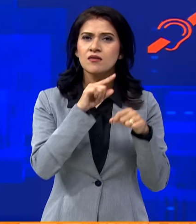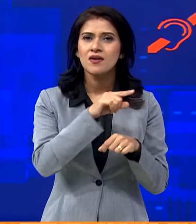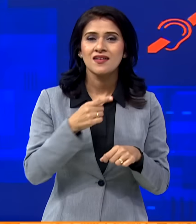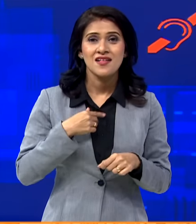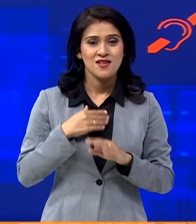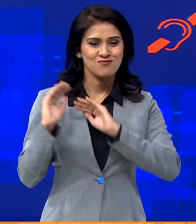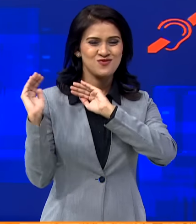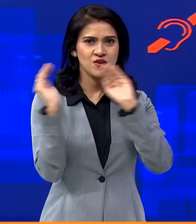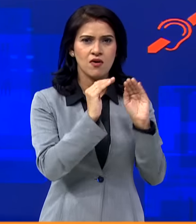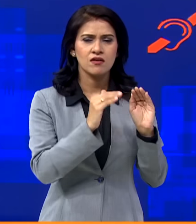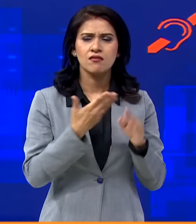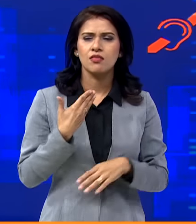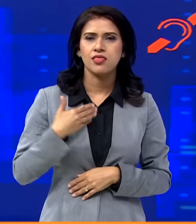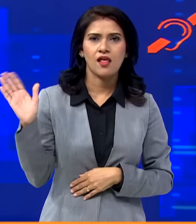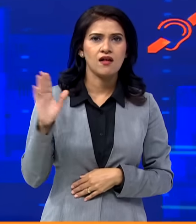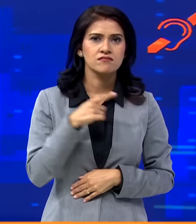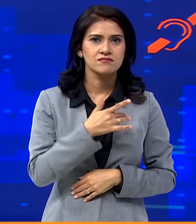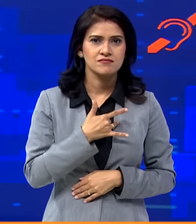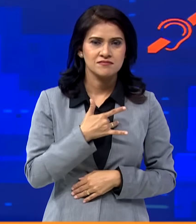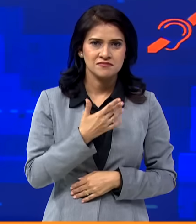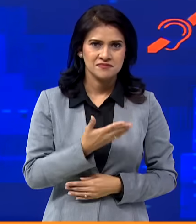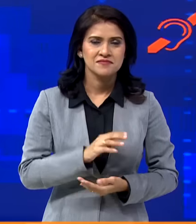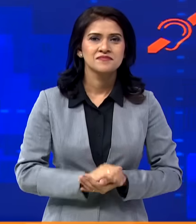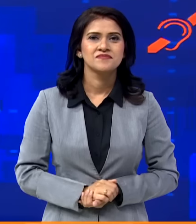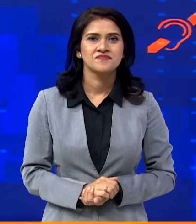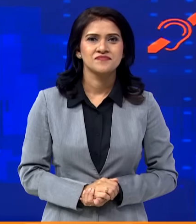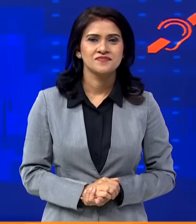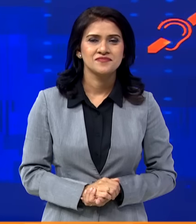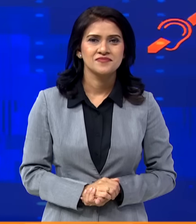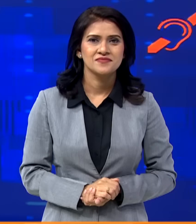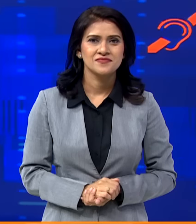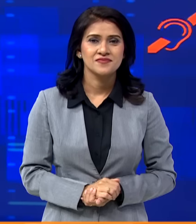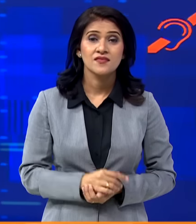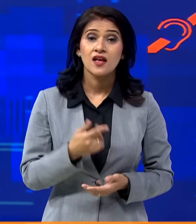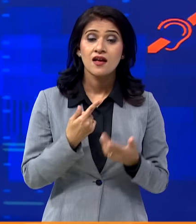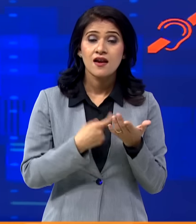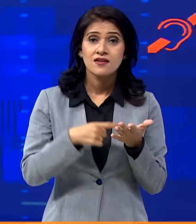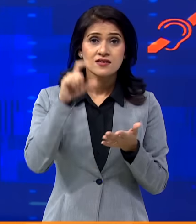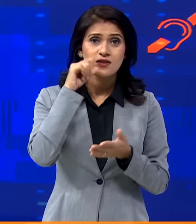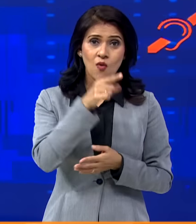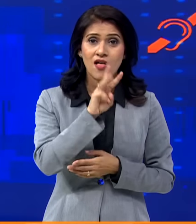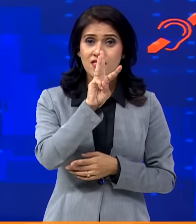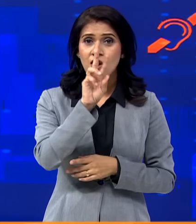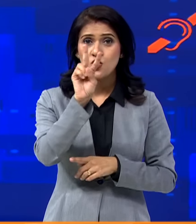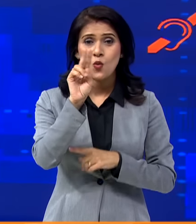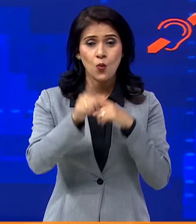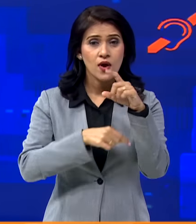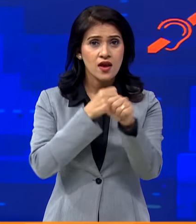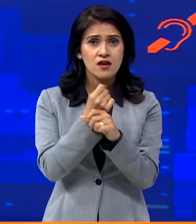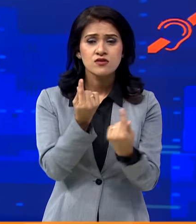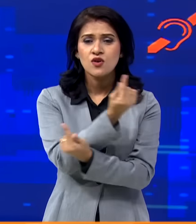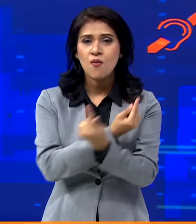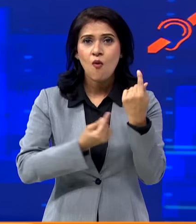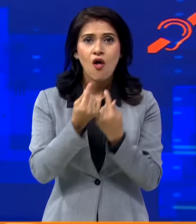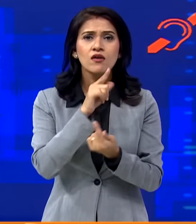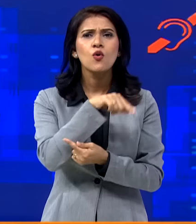फरामोश है आचार्य जी 32 साल आपकी राजनीति में पहचान रही कांग्रेस के नेता